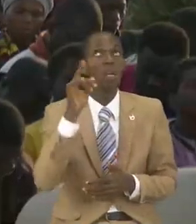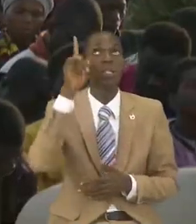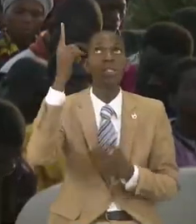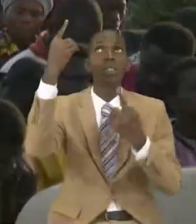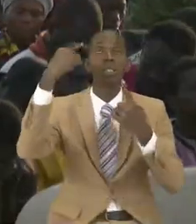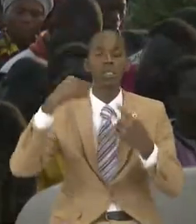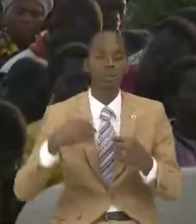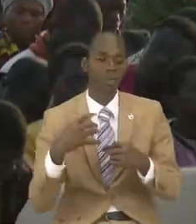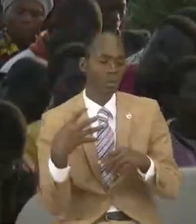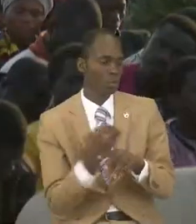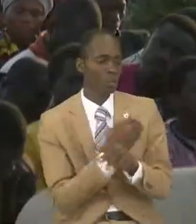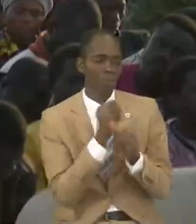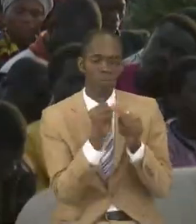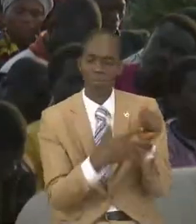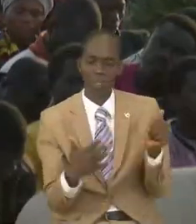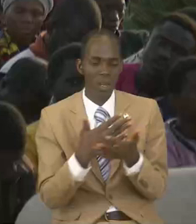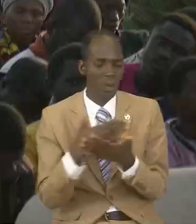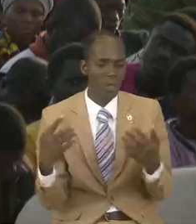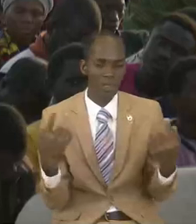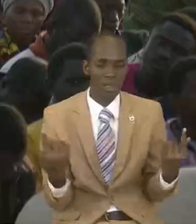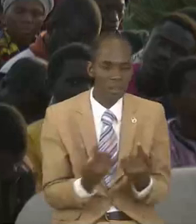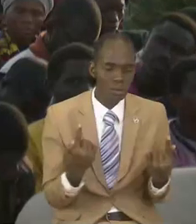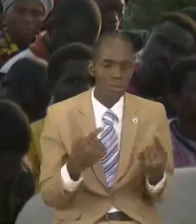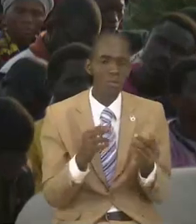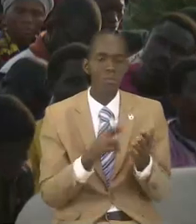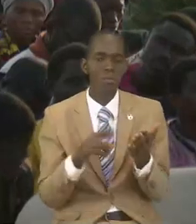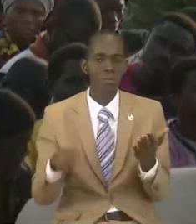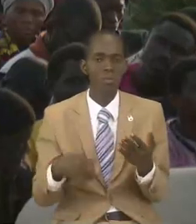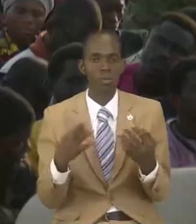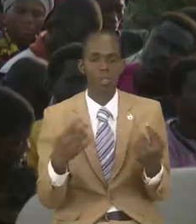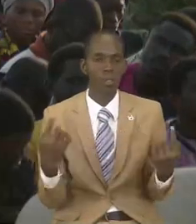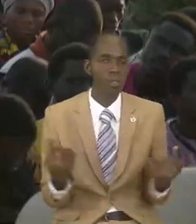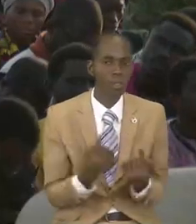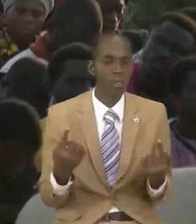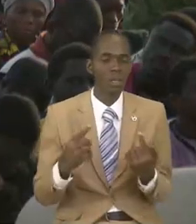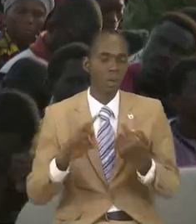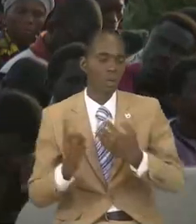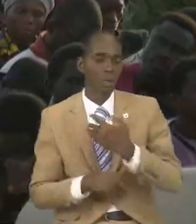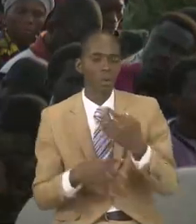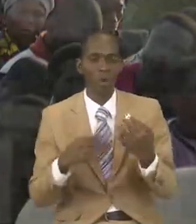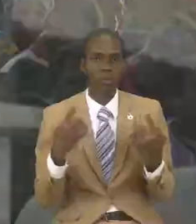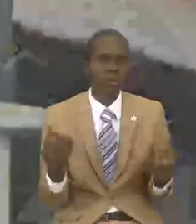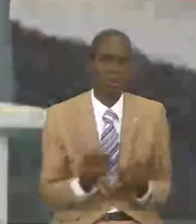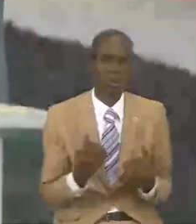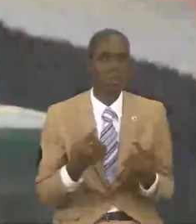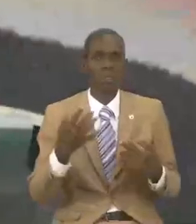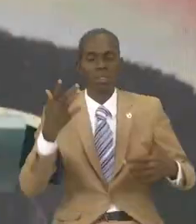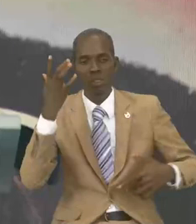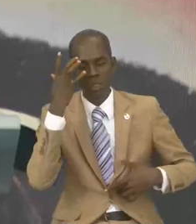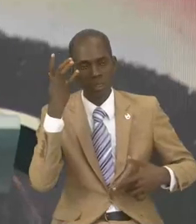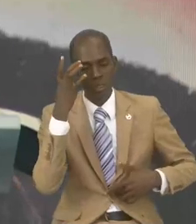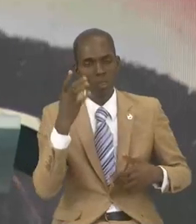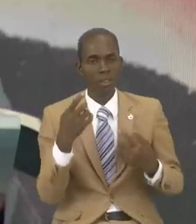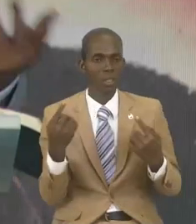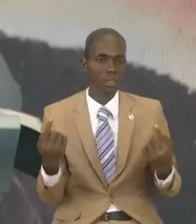tout porté. Le péché, les conséquences du péché, le péché et la maladie,